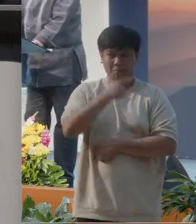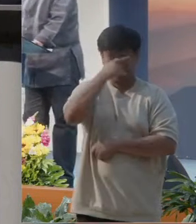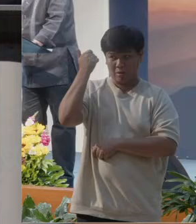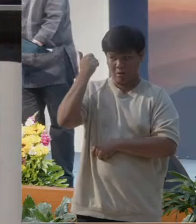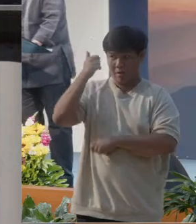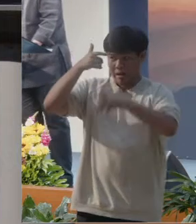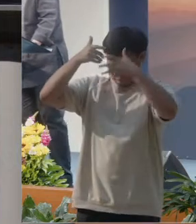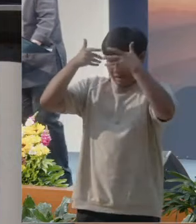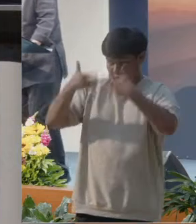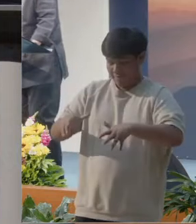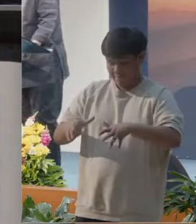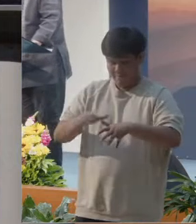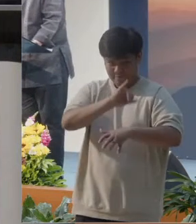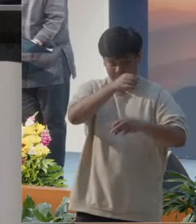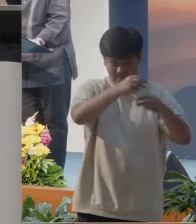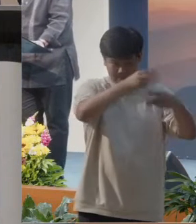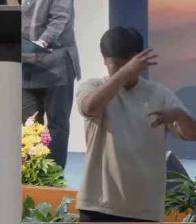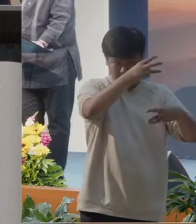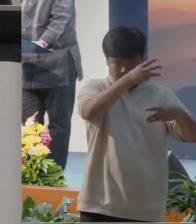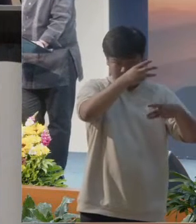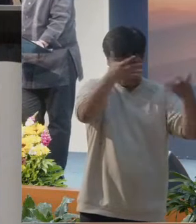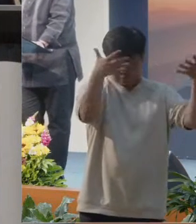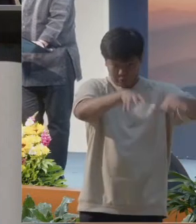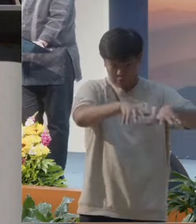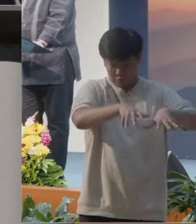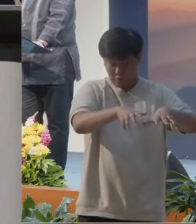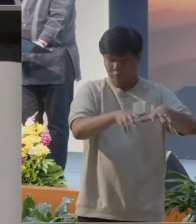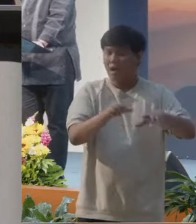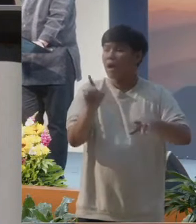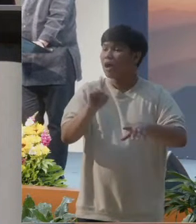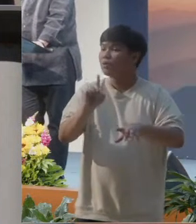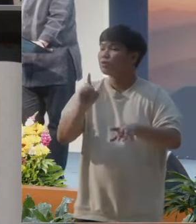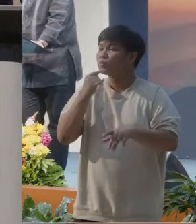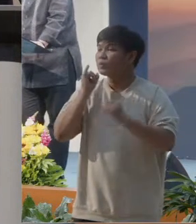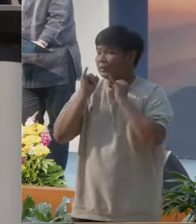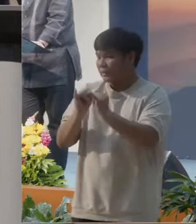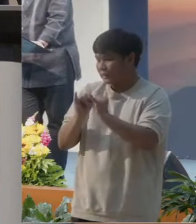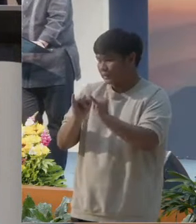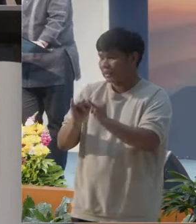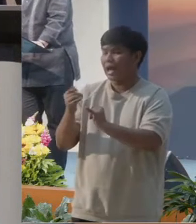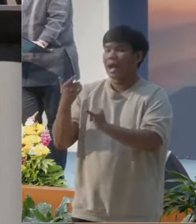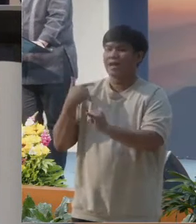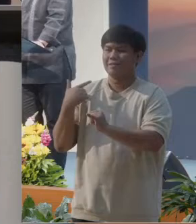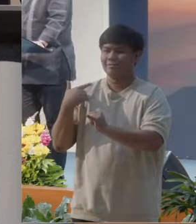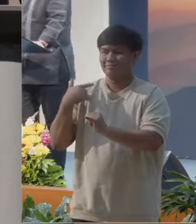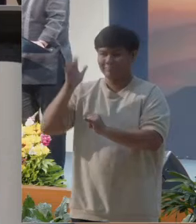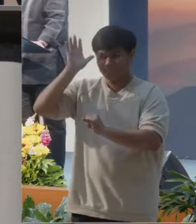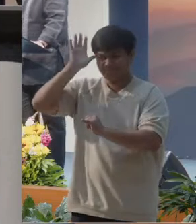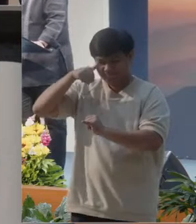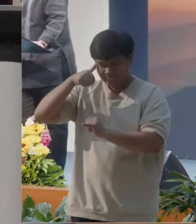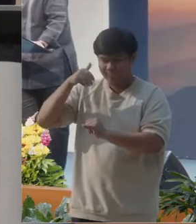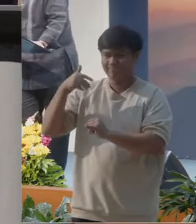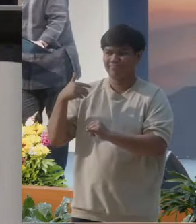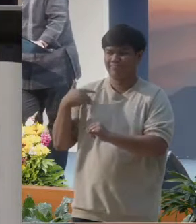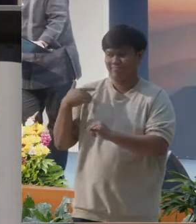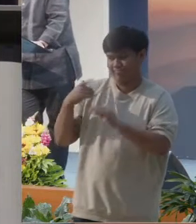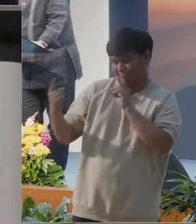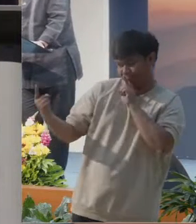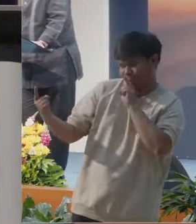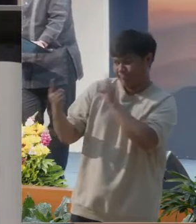pagkatapos po noon ay sa Kabanatang 8 makikita po natin na muli ang Israel ay haharapin po ang